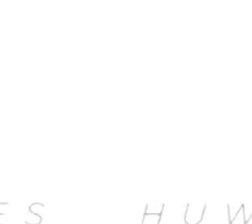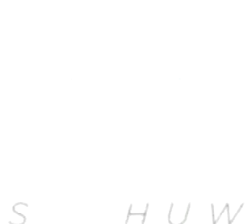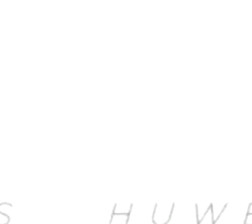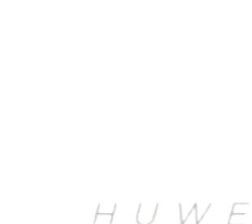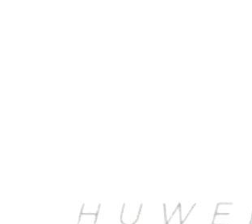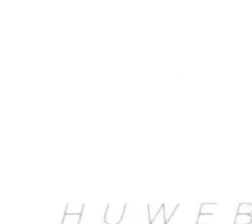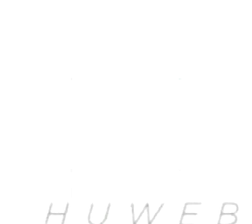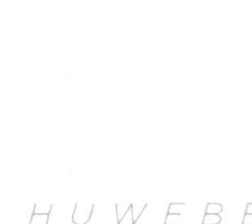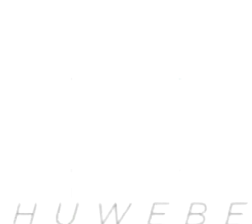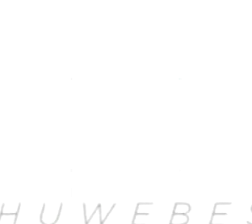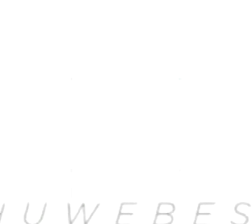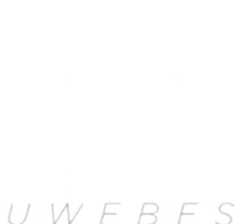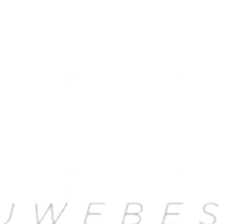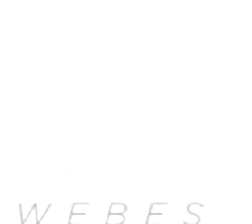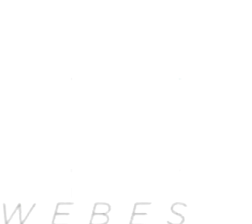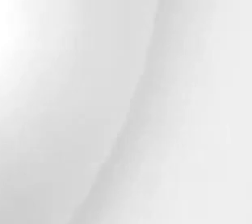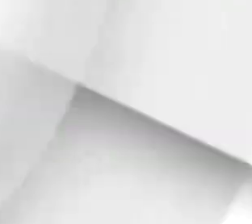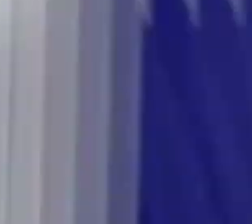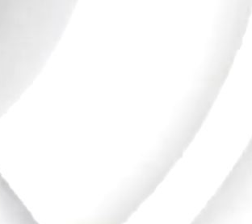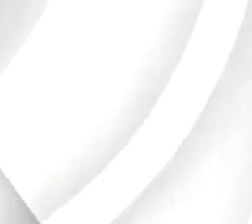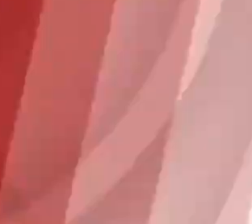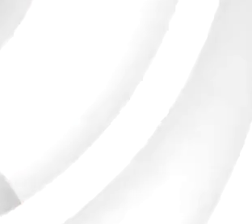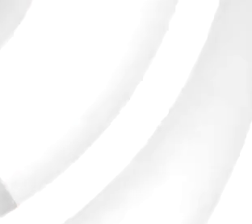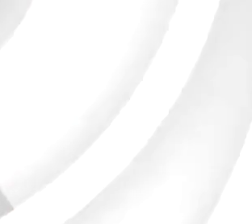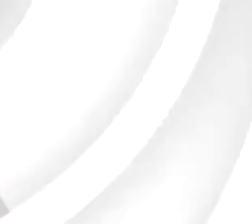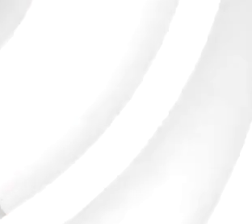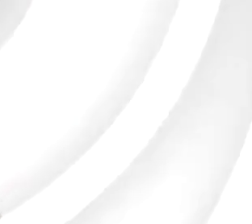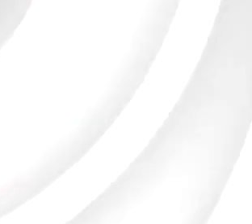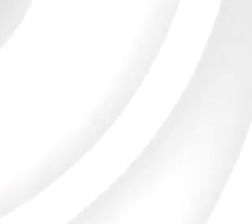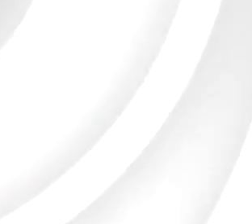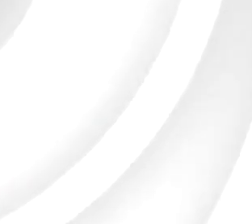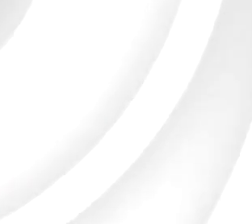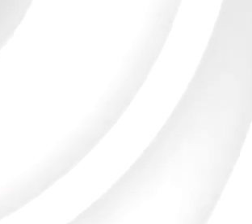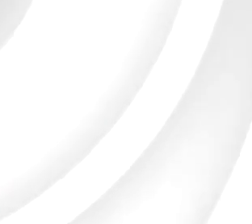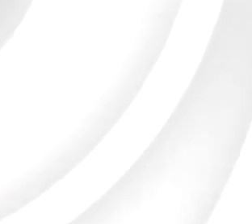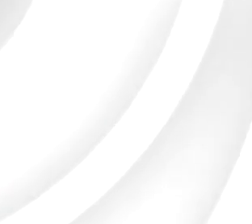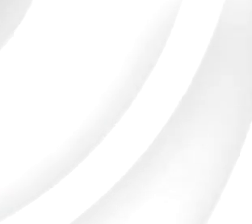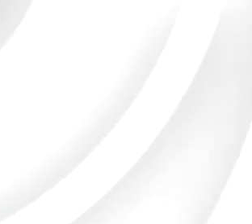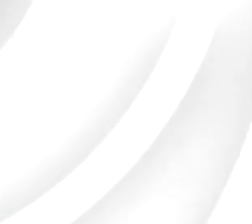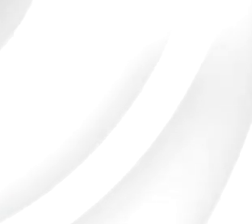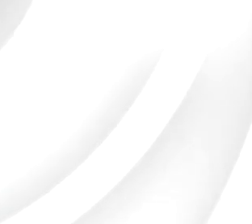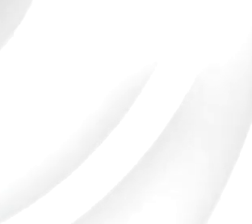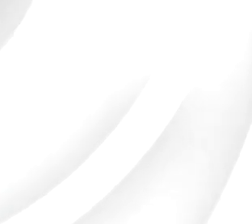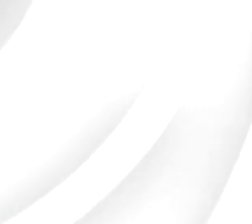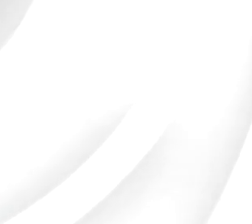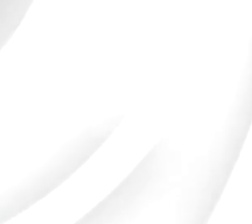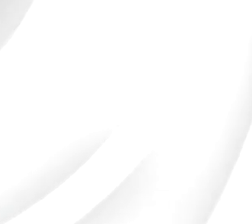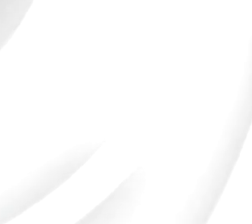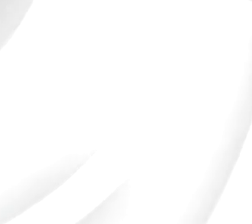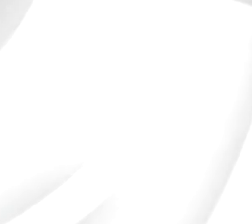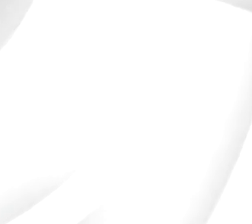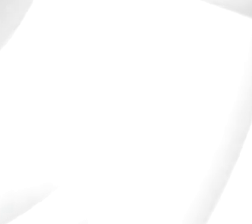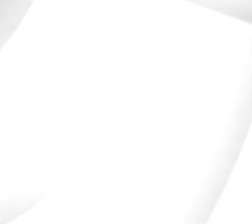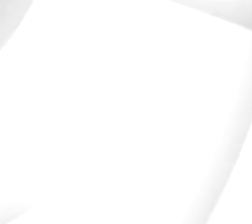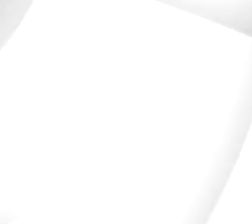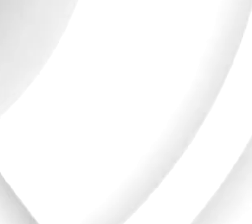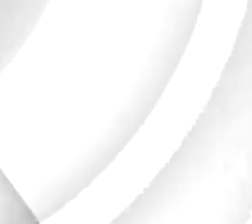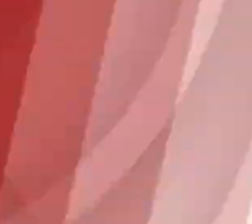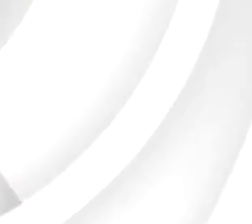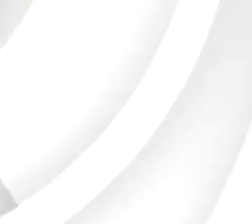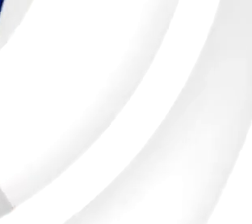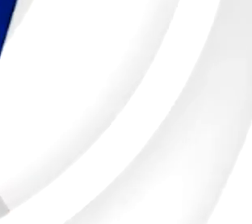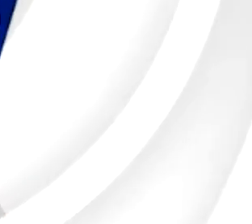Tuloy-tuloy po ang ating pagpapatrol sa bayan mula Lunes hanggang Biyernes sa TV Patrol alas 6:30 ng